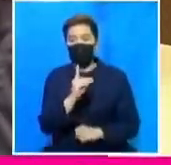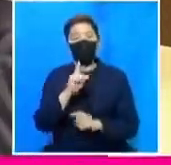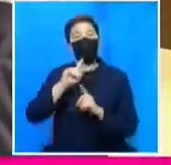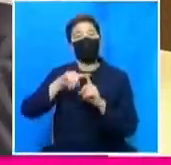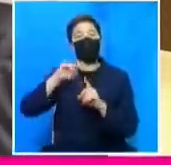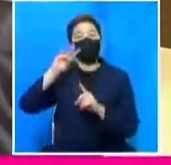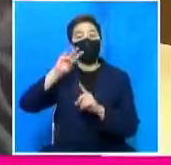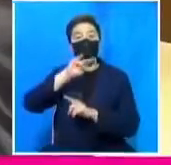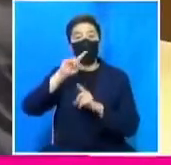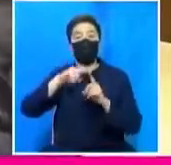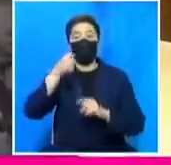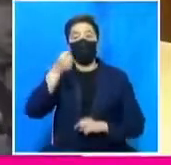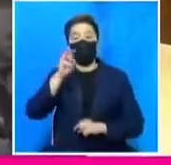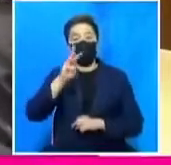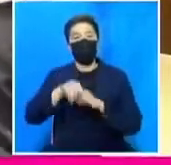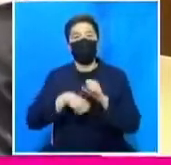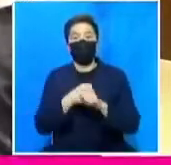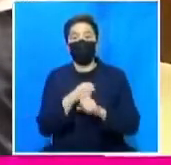กฎาคม